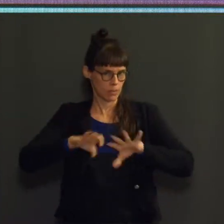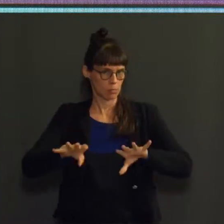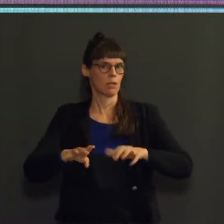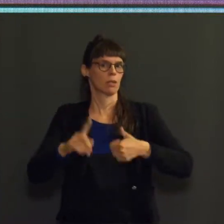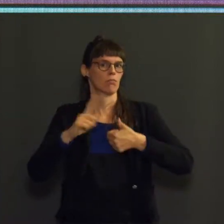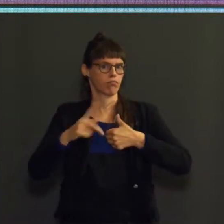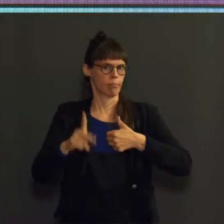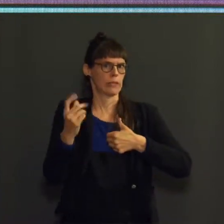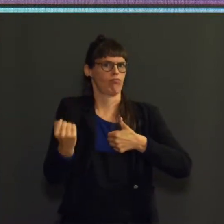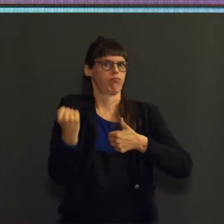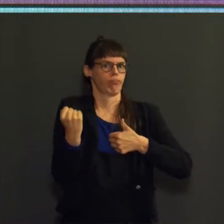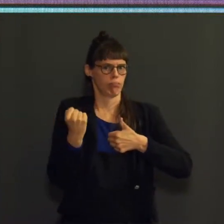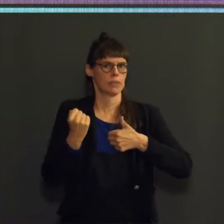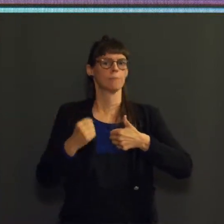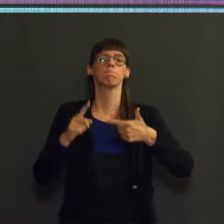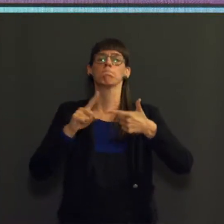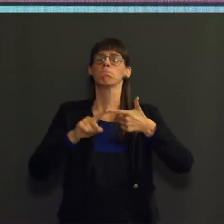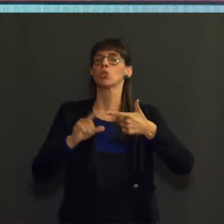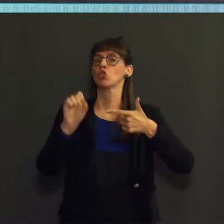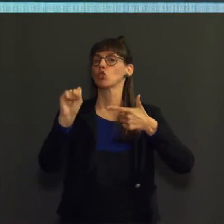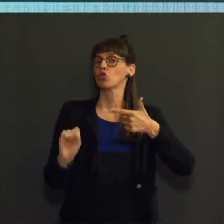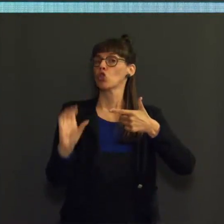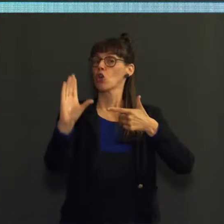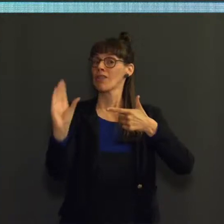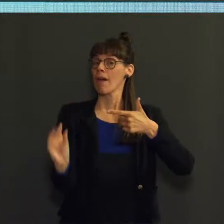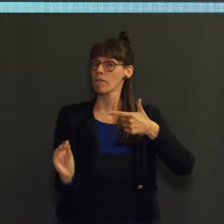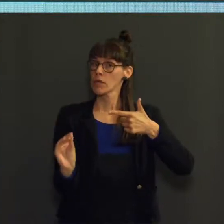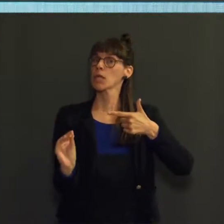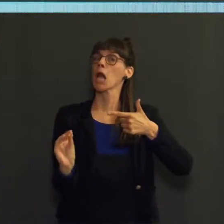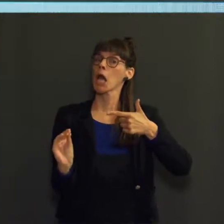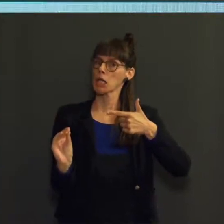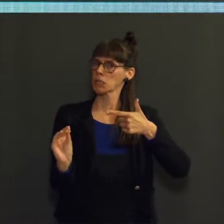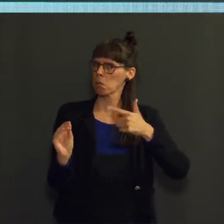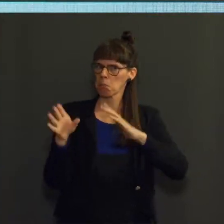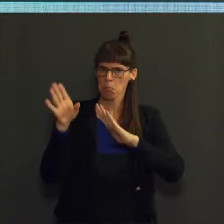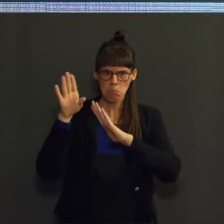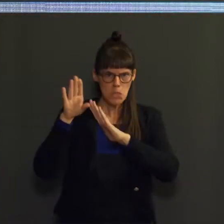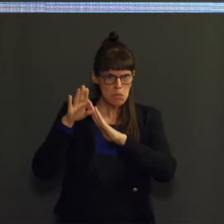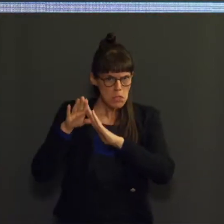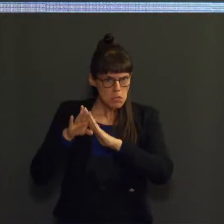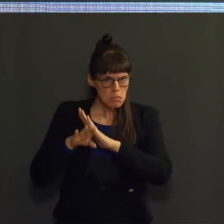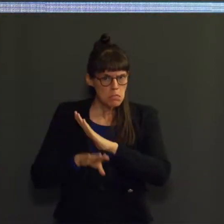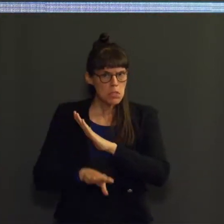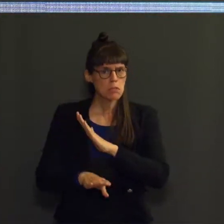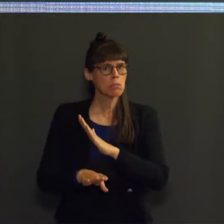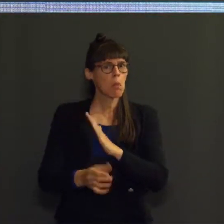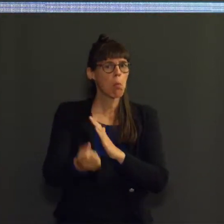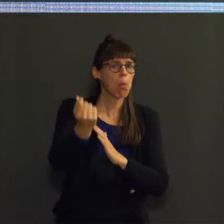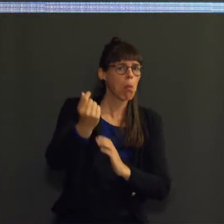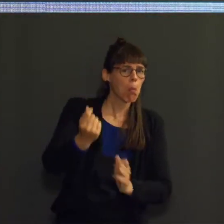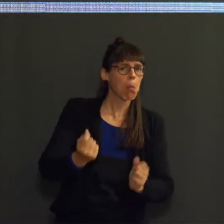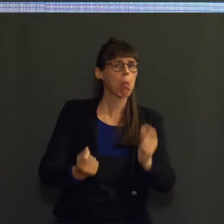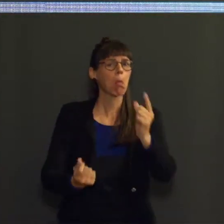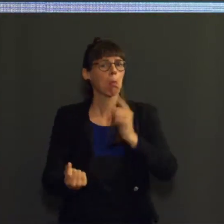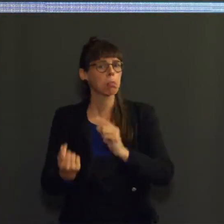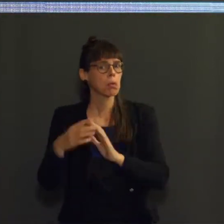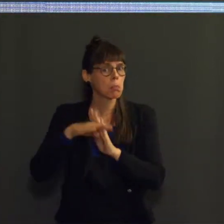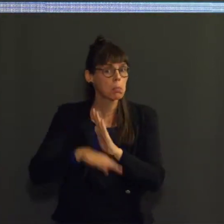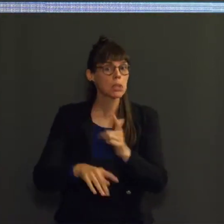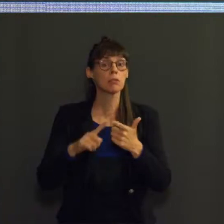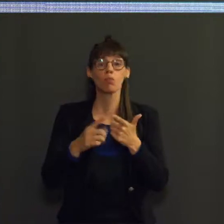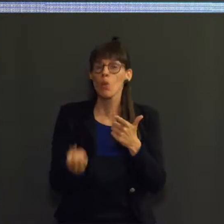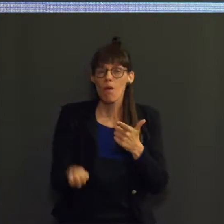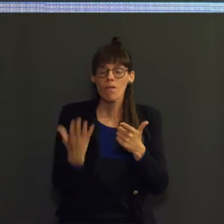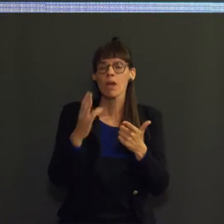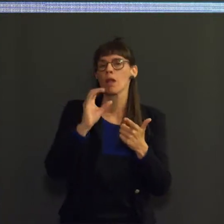besmettingen. De Zuid-Afrikaanse variant lijkt het onderspit te delven en komt minder en minder voor, met nog maar